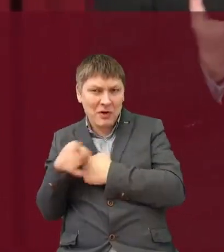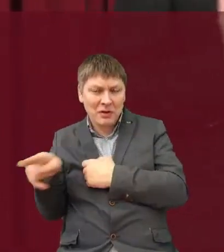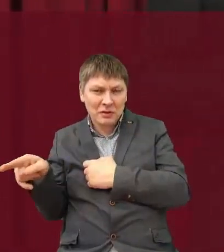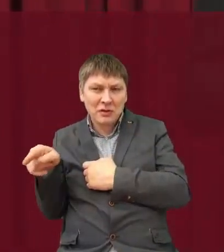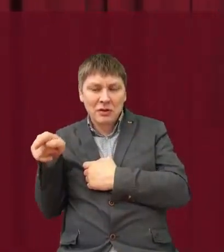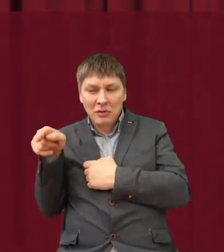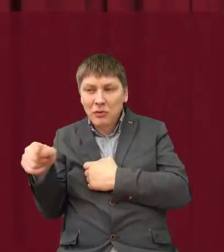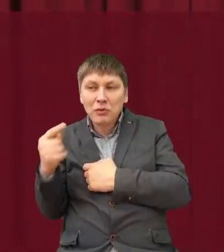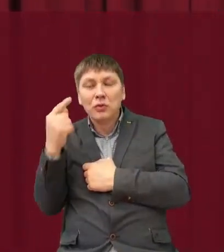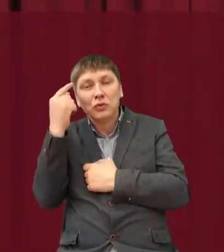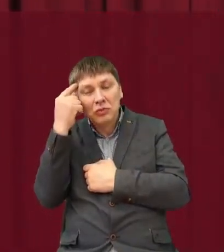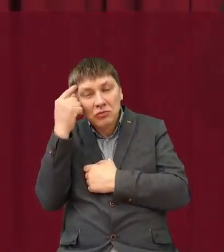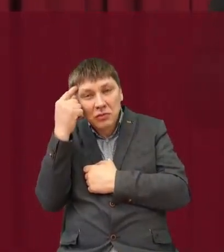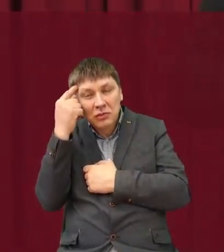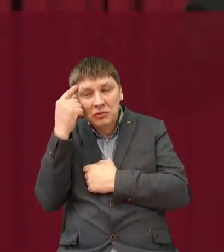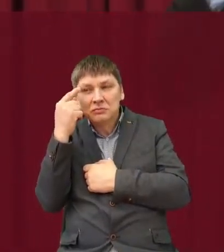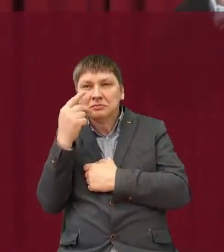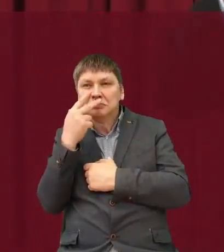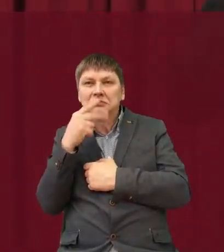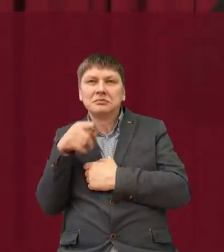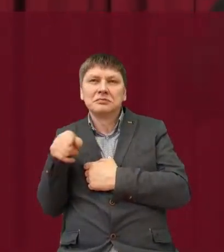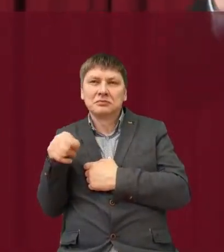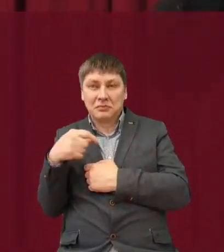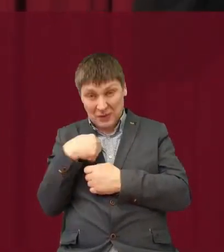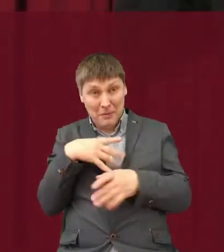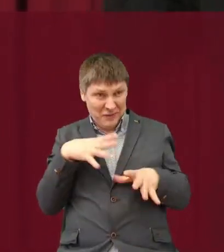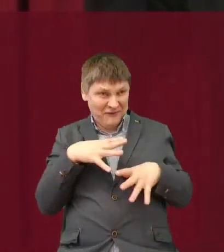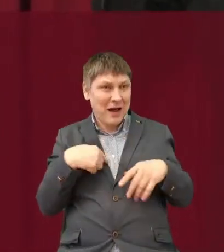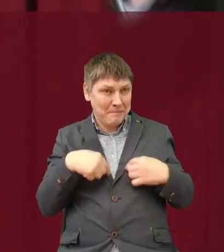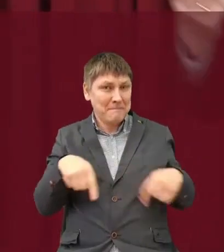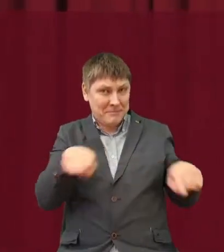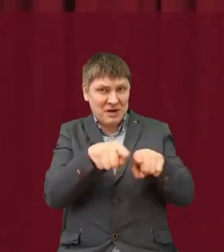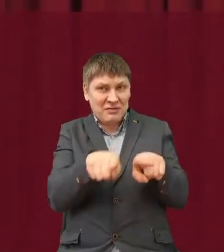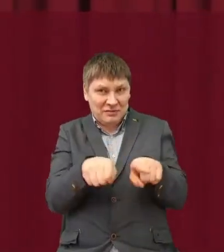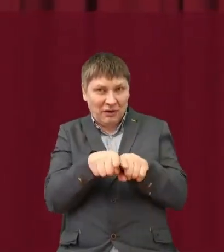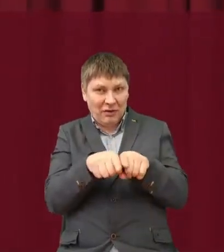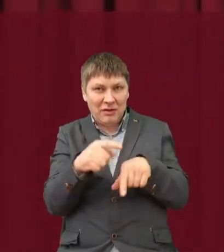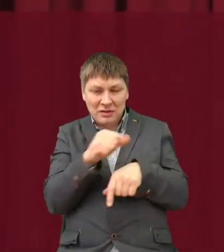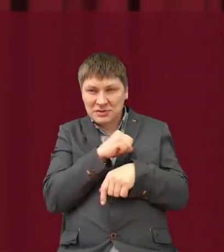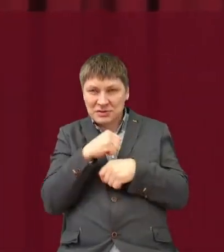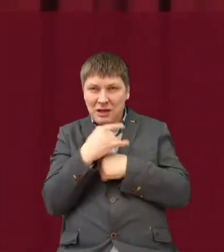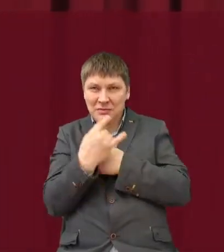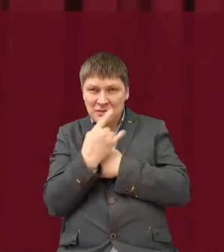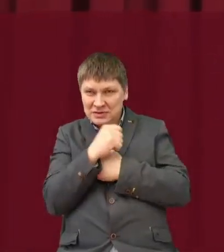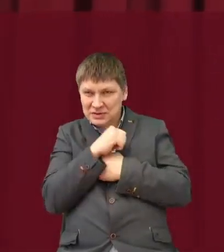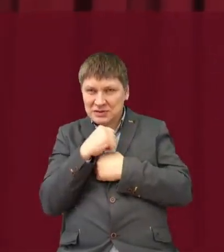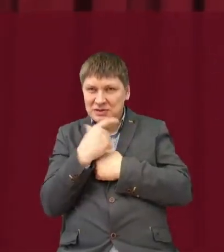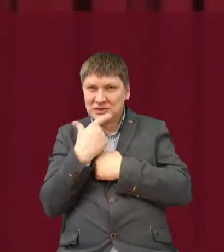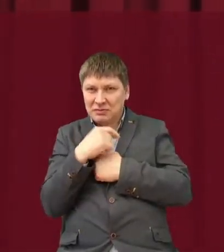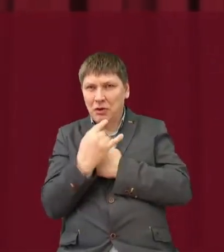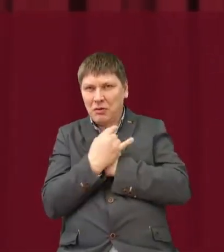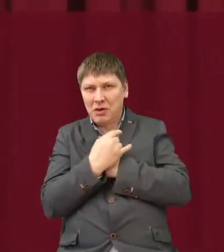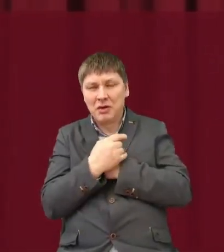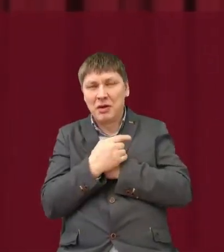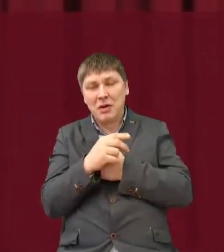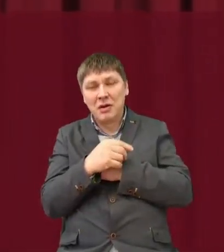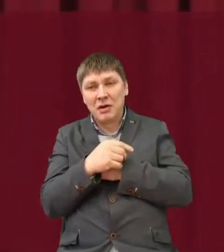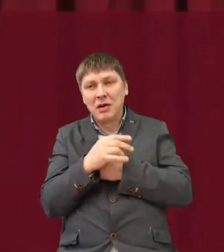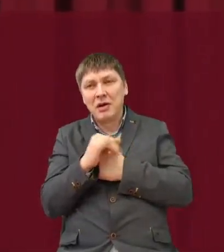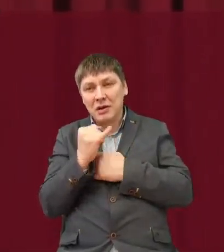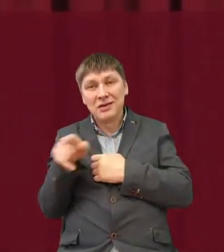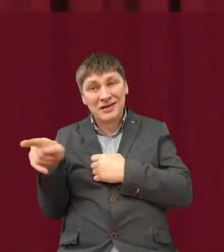по определенным причинам мы порой попадаем в некий мыслительные ловушки в нашем мышлении и